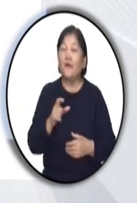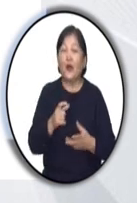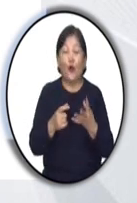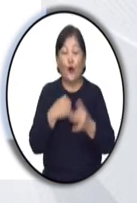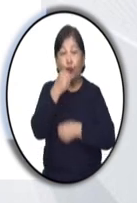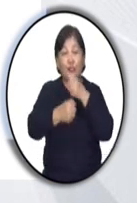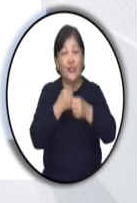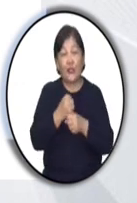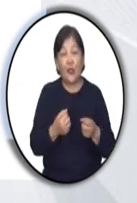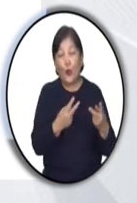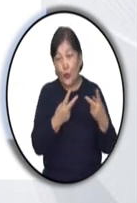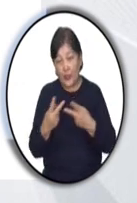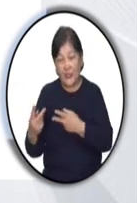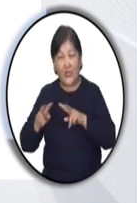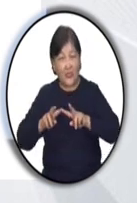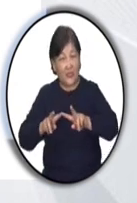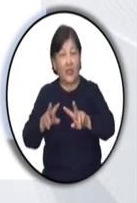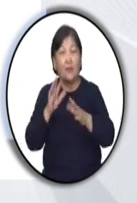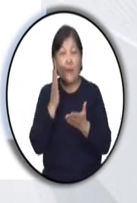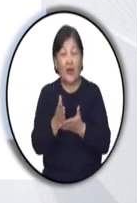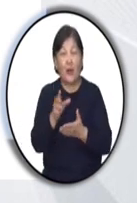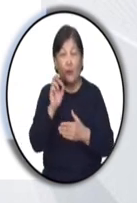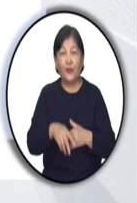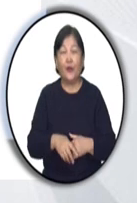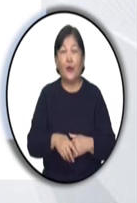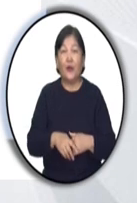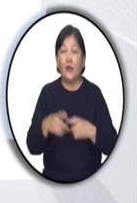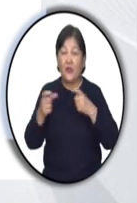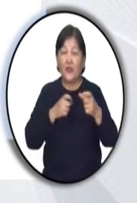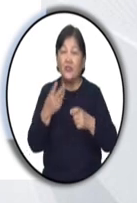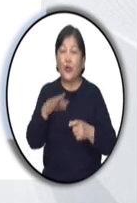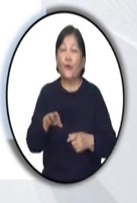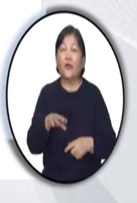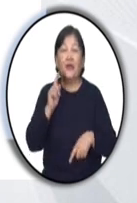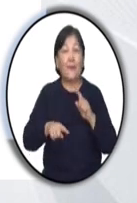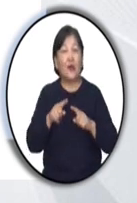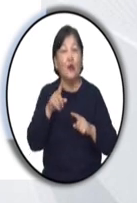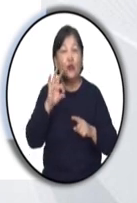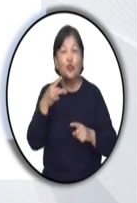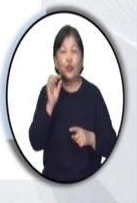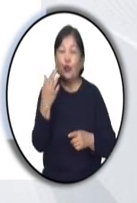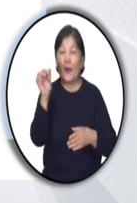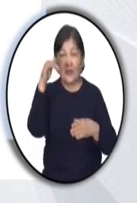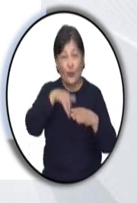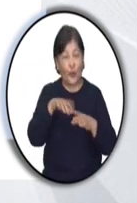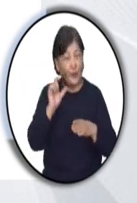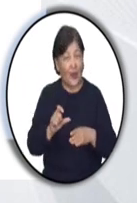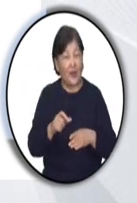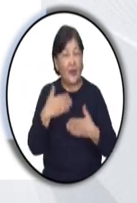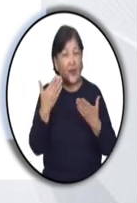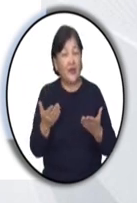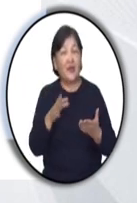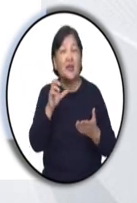харлаа. За тэгээ хэрвээ энэ олон жил үргэлжилсэн худалдааны алдагдал маань цаашаа ингэж яваад байх юм бол ямар сөр үр дүн аварт